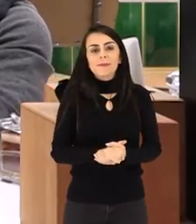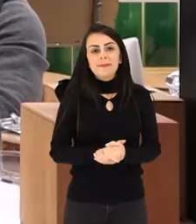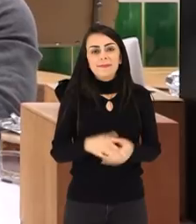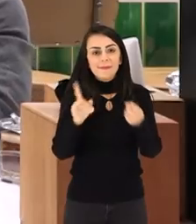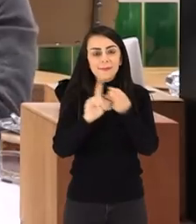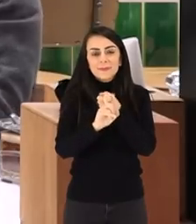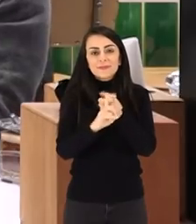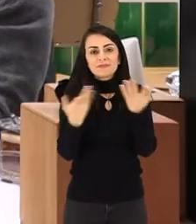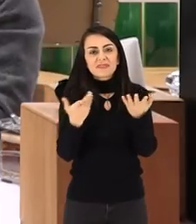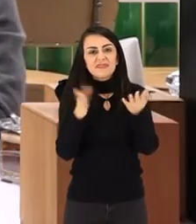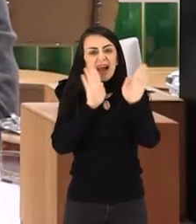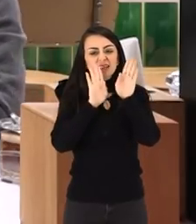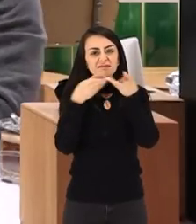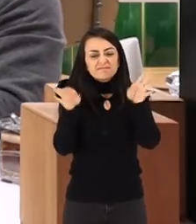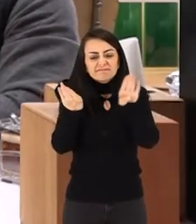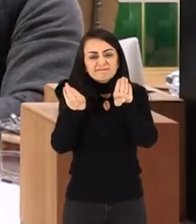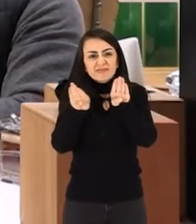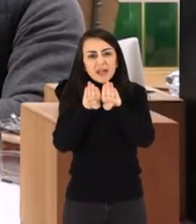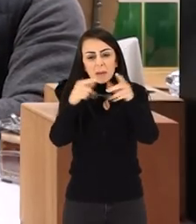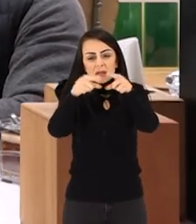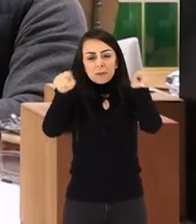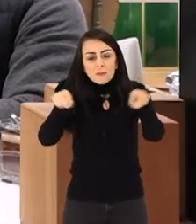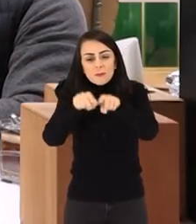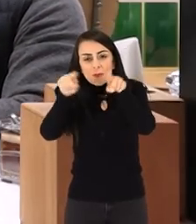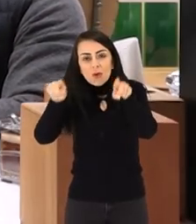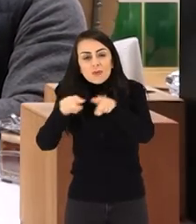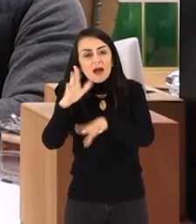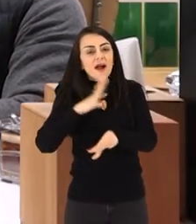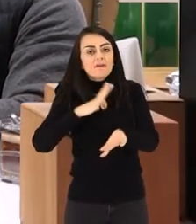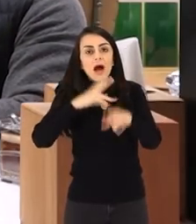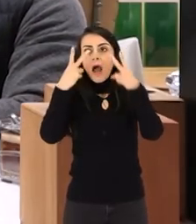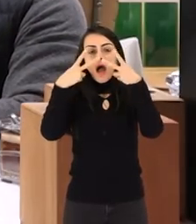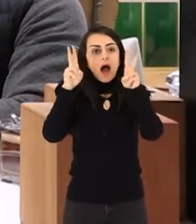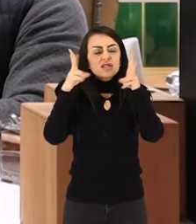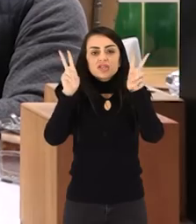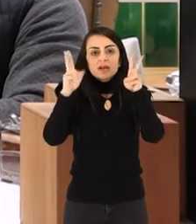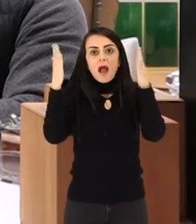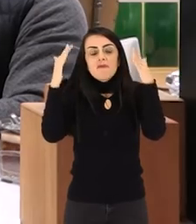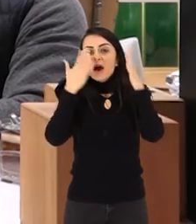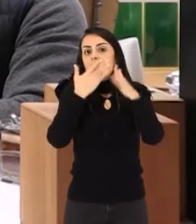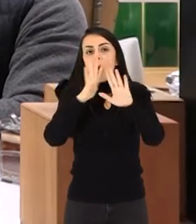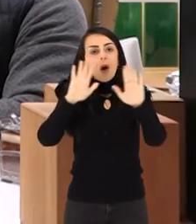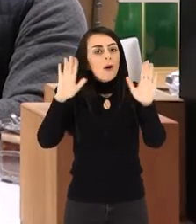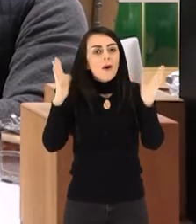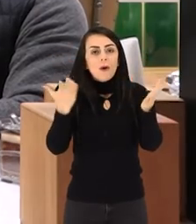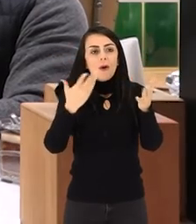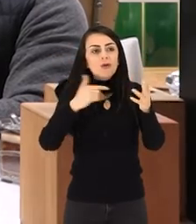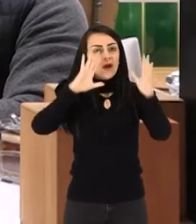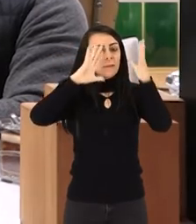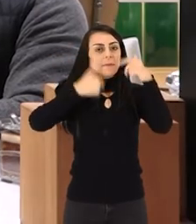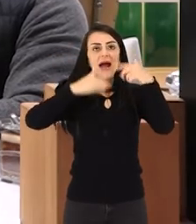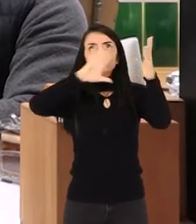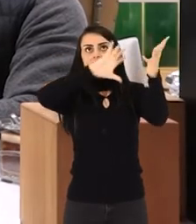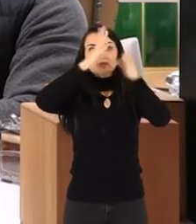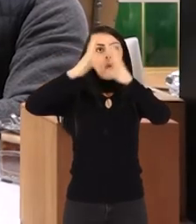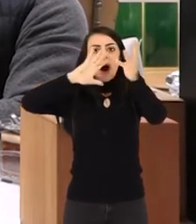ve yani böyle kapalı alanlarda yaşanacak durumlar var. Hani açık hava gibi bir olasılığın yok. Ben doğa aşığı biri olarak öf bunu